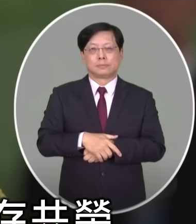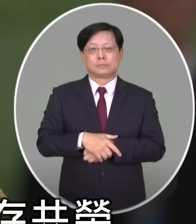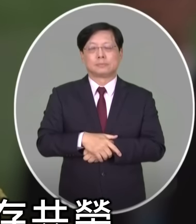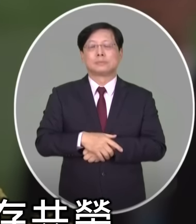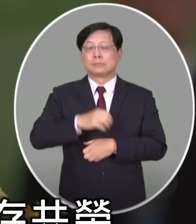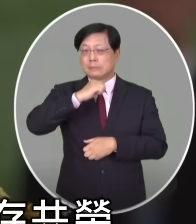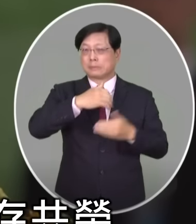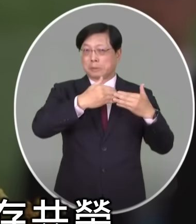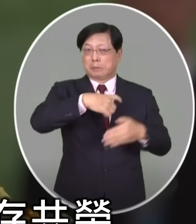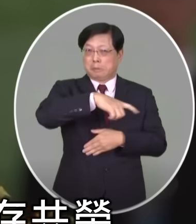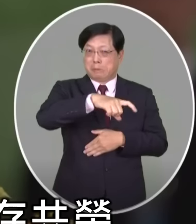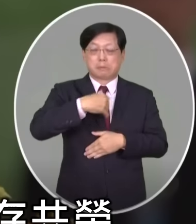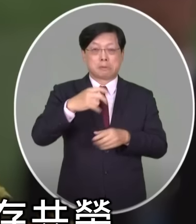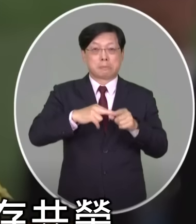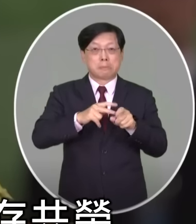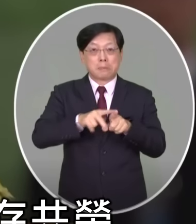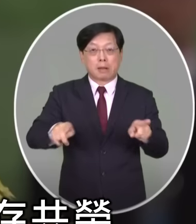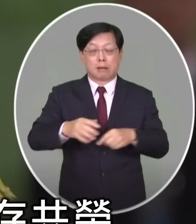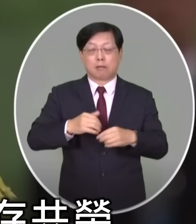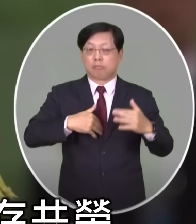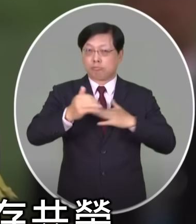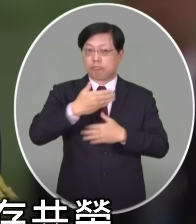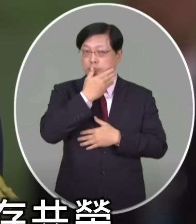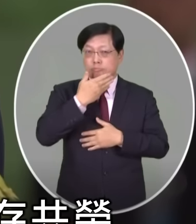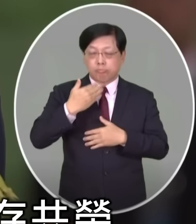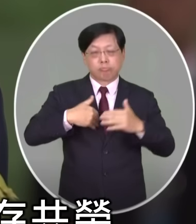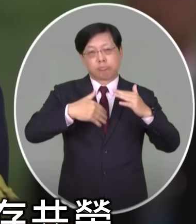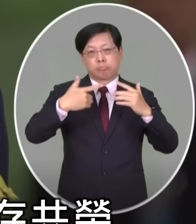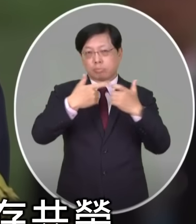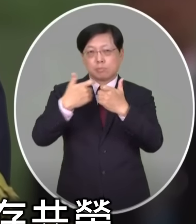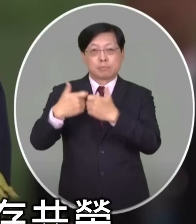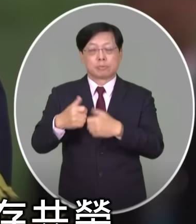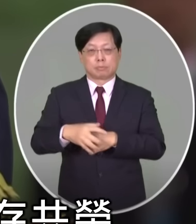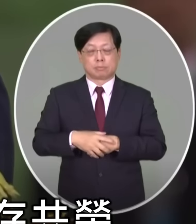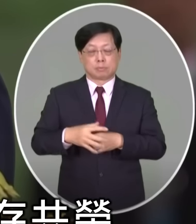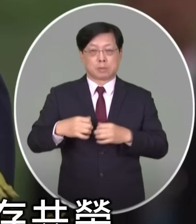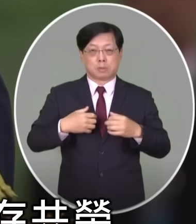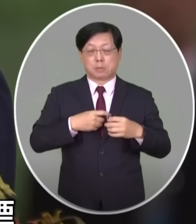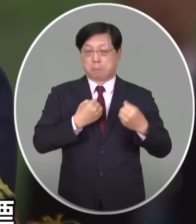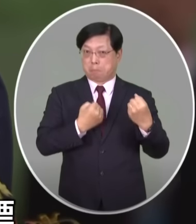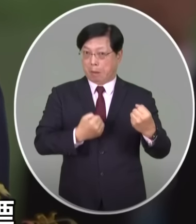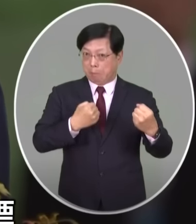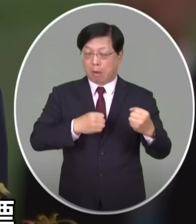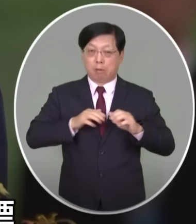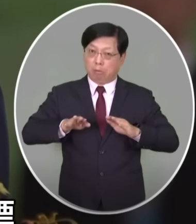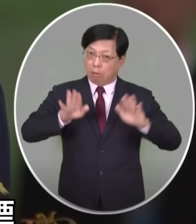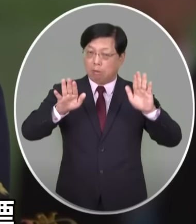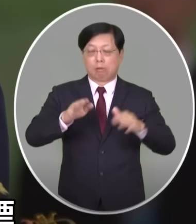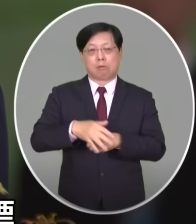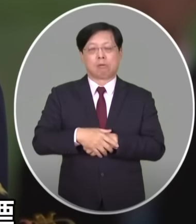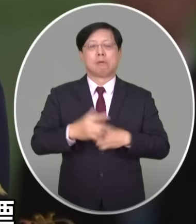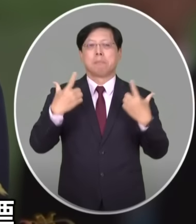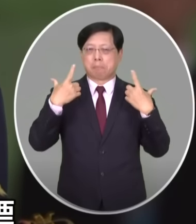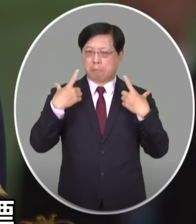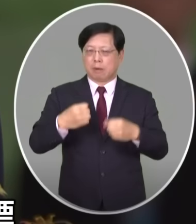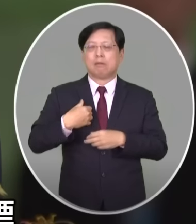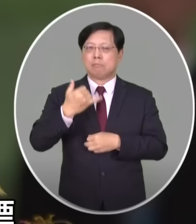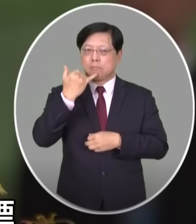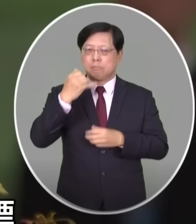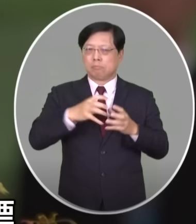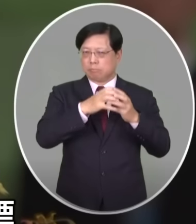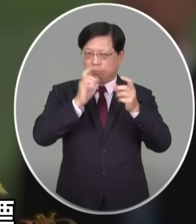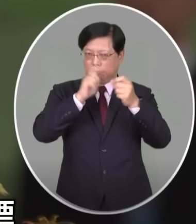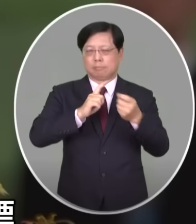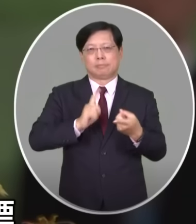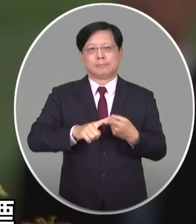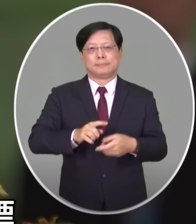台海和平、互利互惠、共存共荣，应该是彼此共同的目